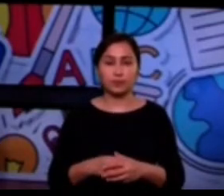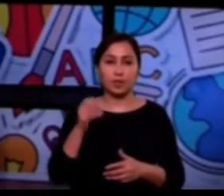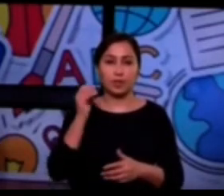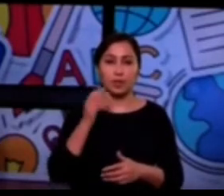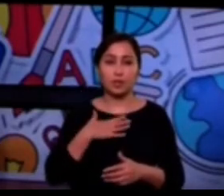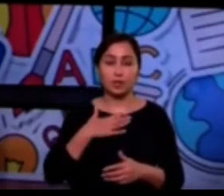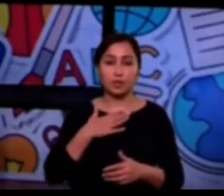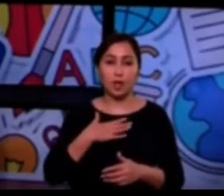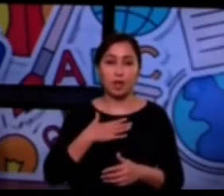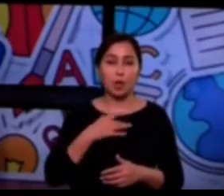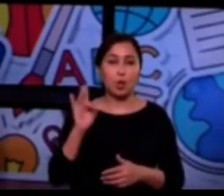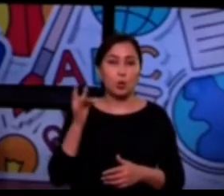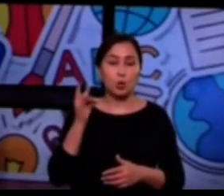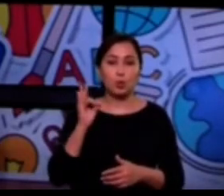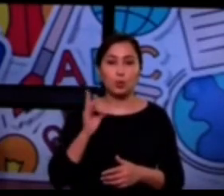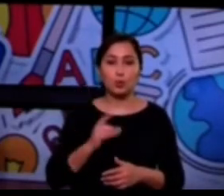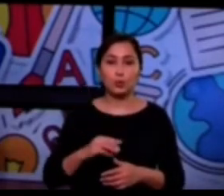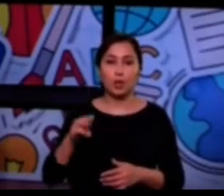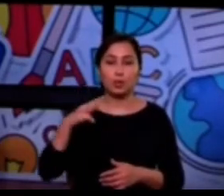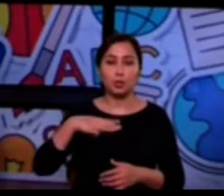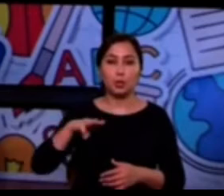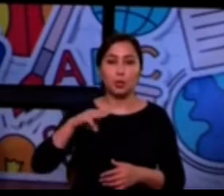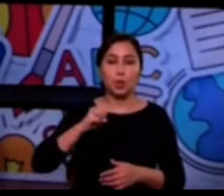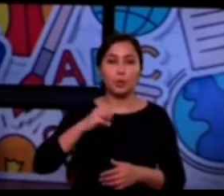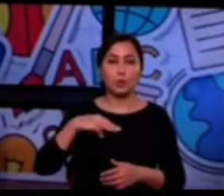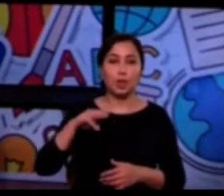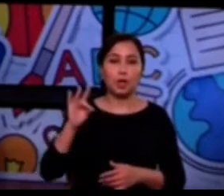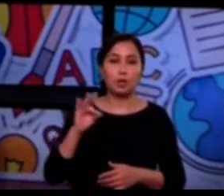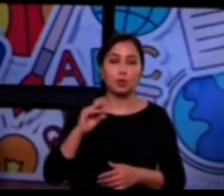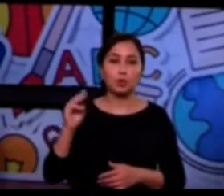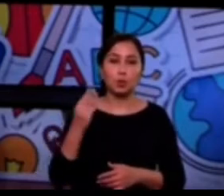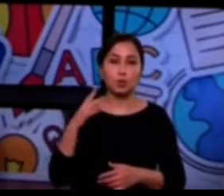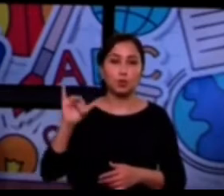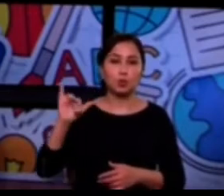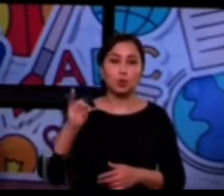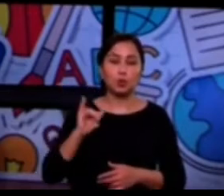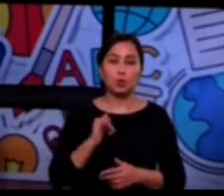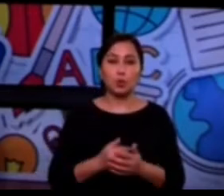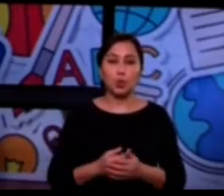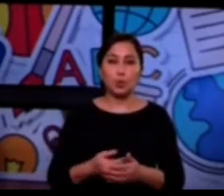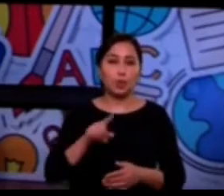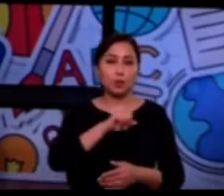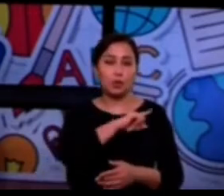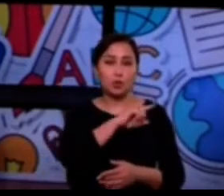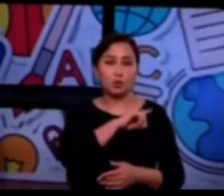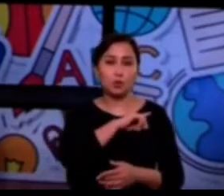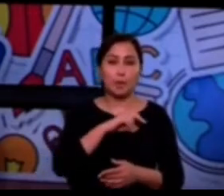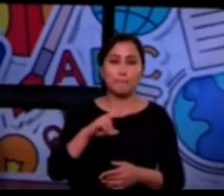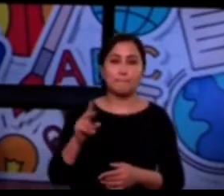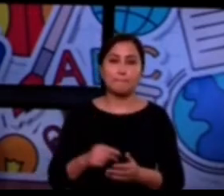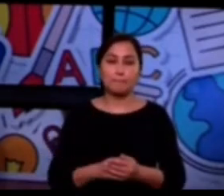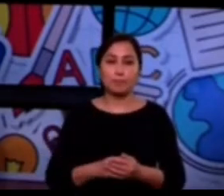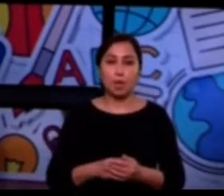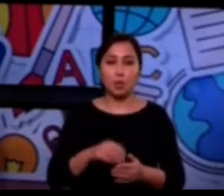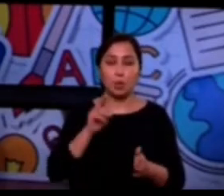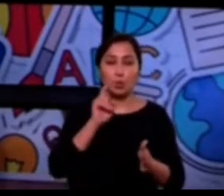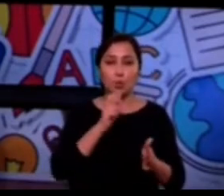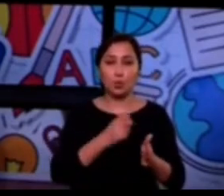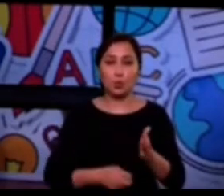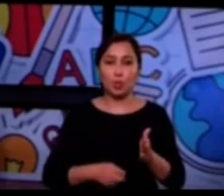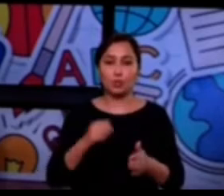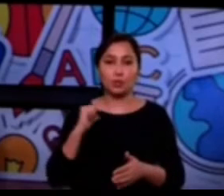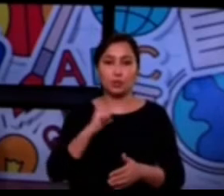Я румяную матрешку от подруг не оторву. Подожду, пока матрешка